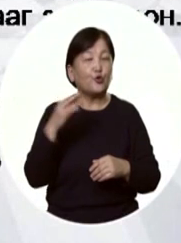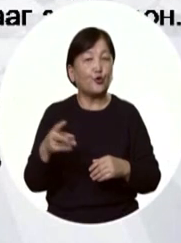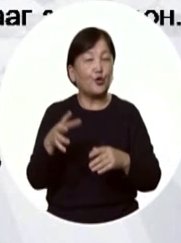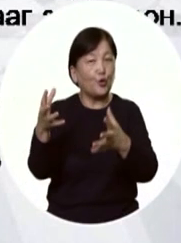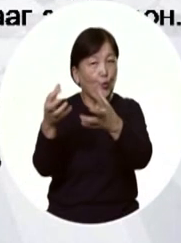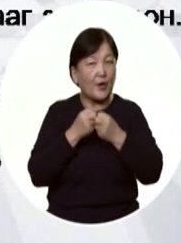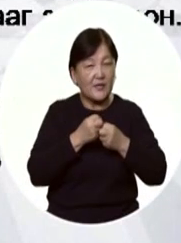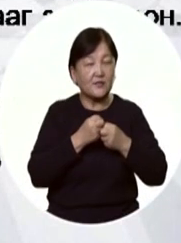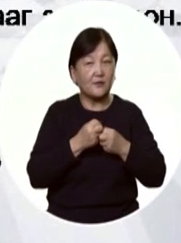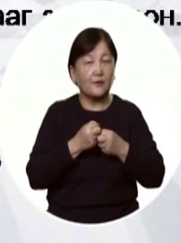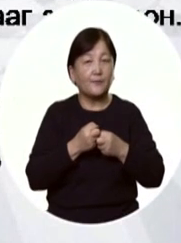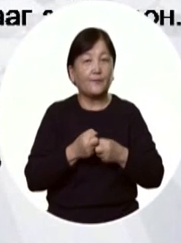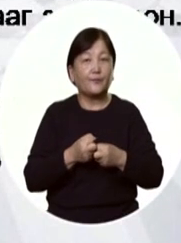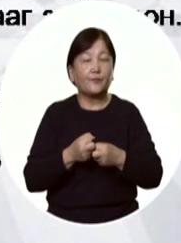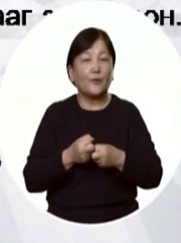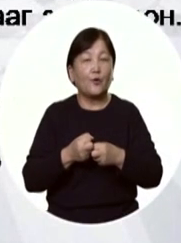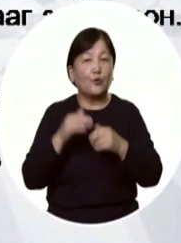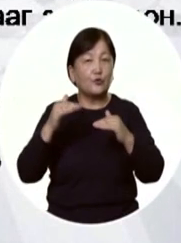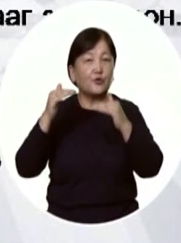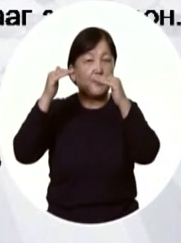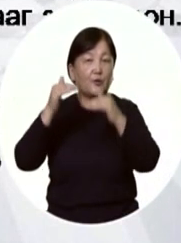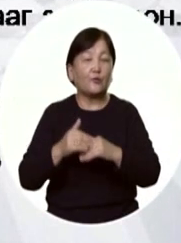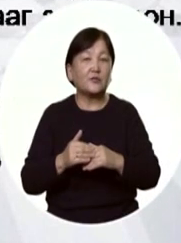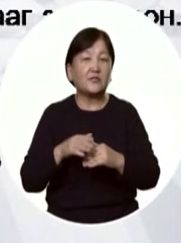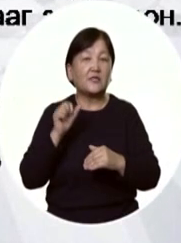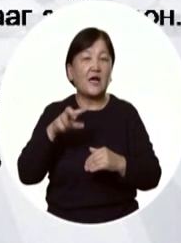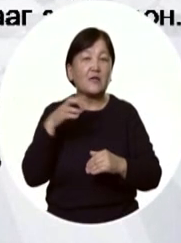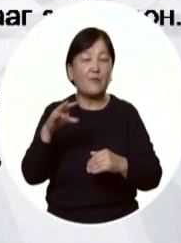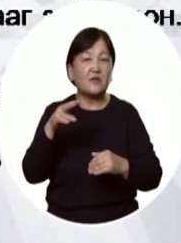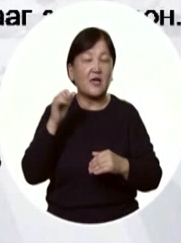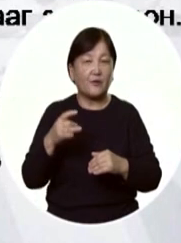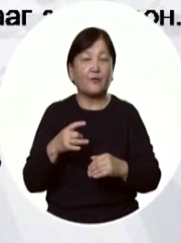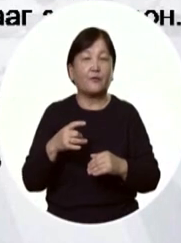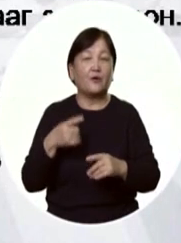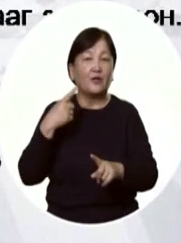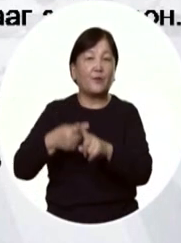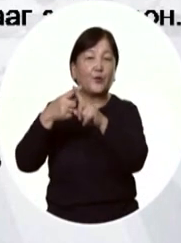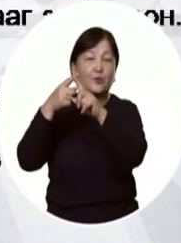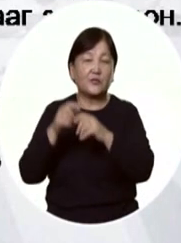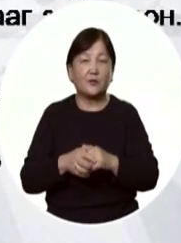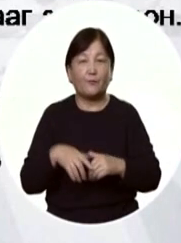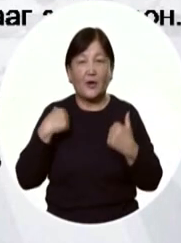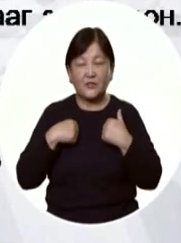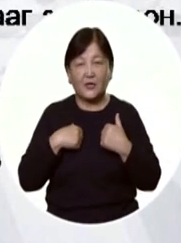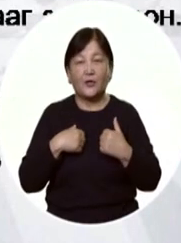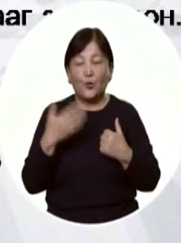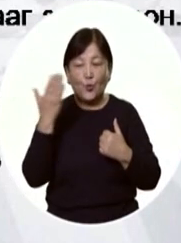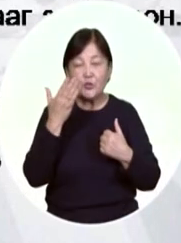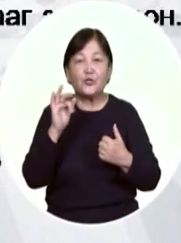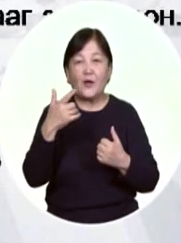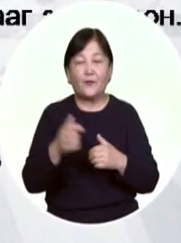сүмэнч байсан, өсгөн нэмэгдүүлэх албан татвар олгосон. Та нар уншиж байгаа учраас багш нь хамтралгүй юм байгуулсан.